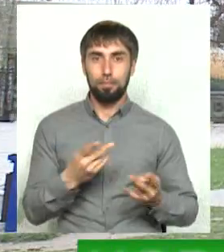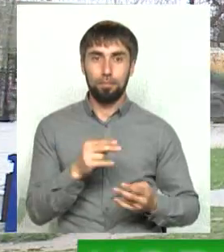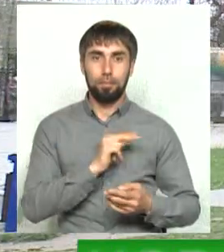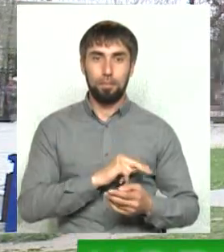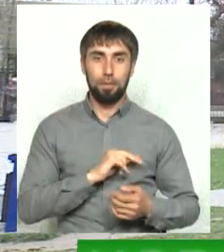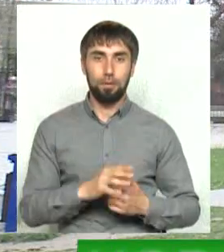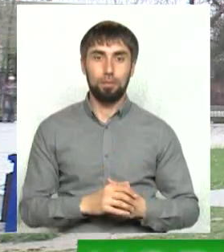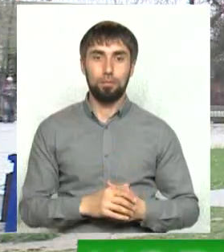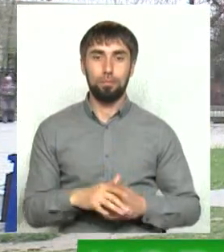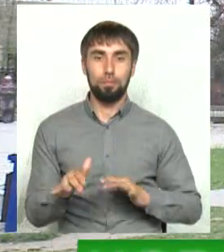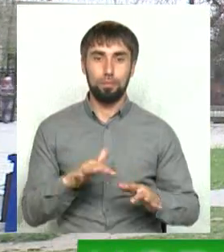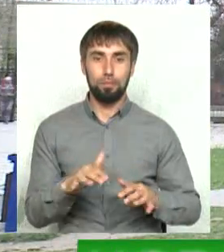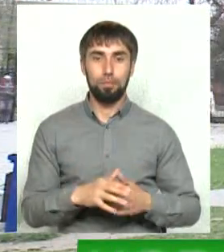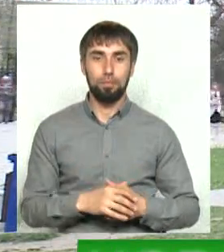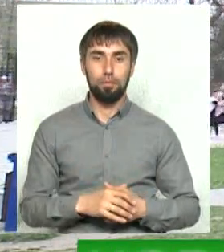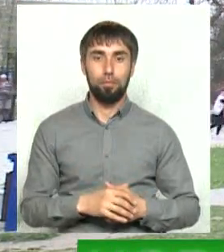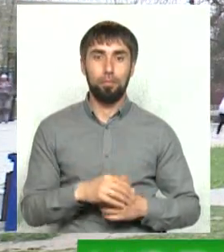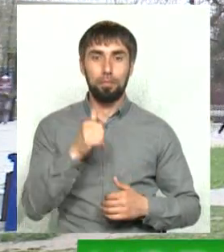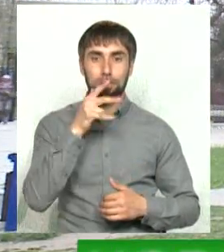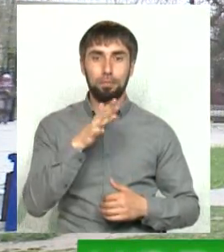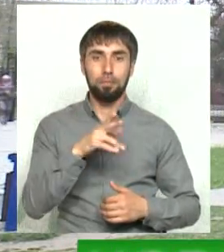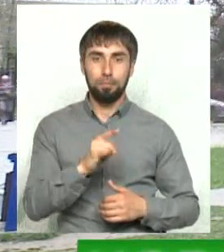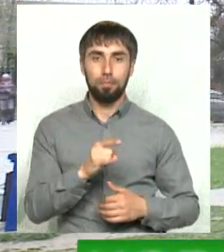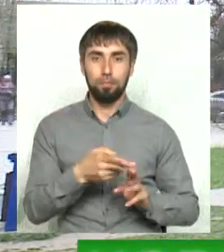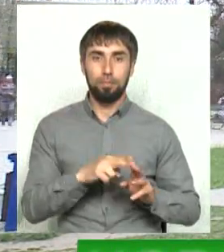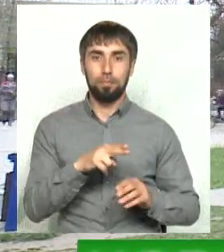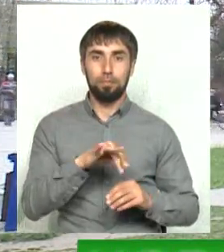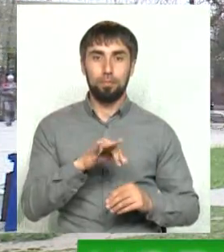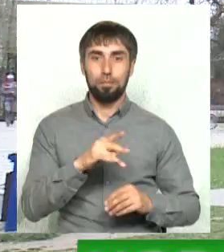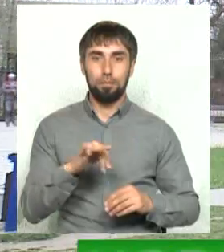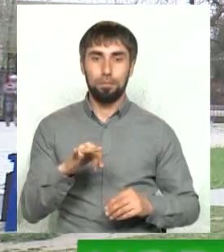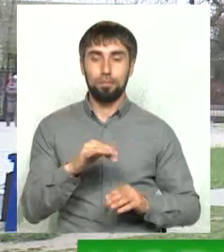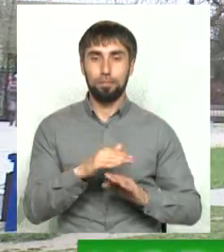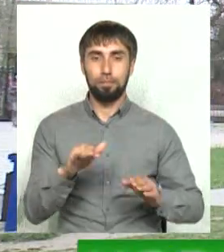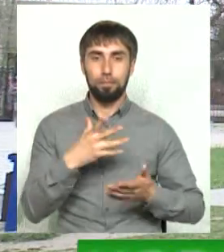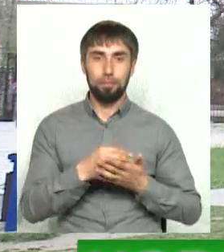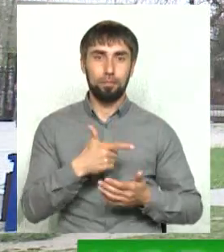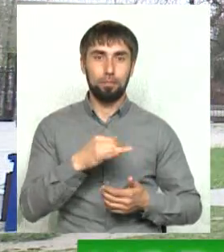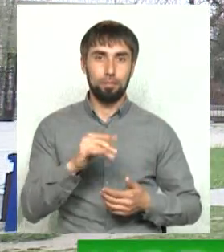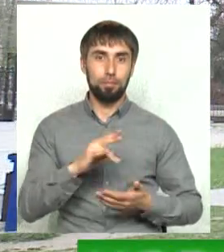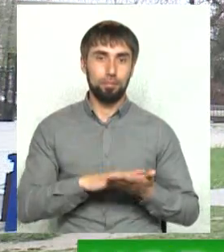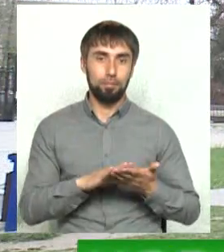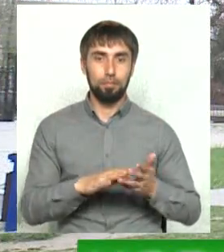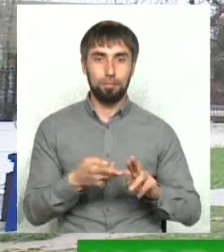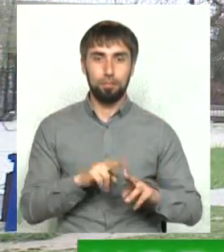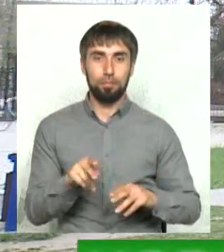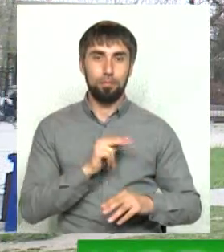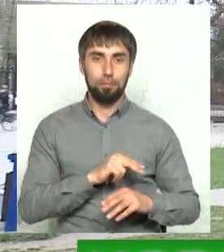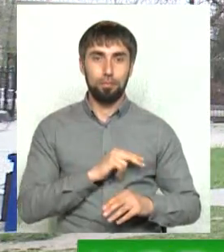работа, мероприятий, которые бы привлекали детей, привлекали граждан наших к чистоте. Естественно, эта